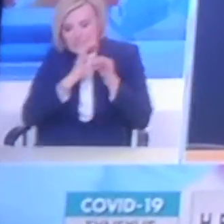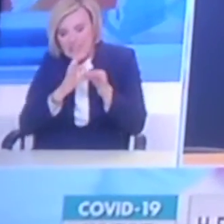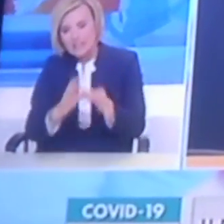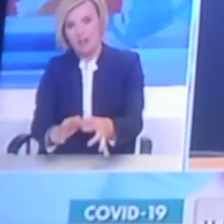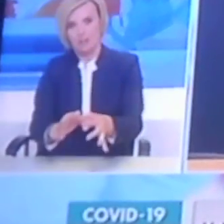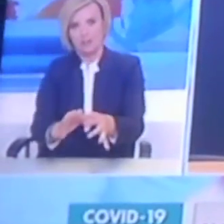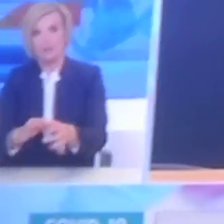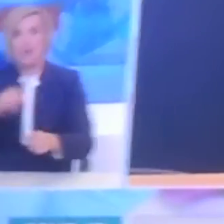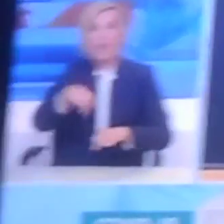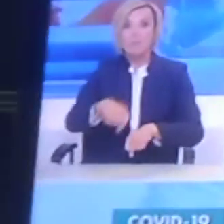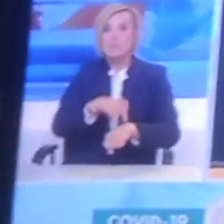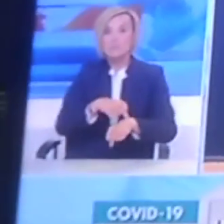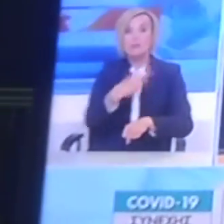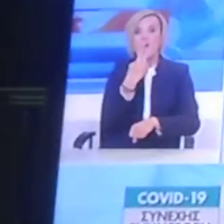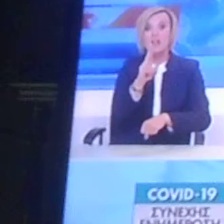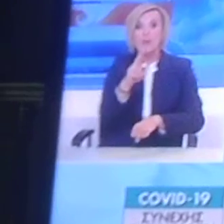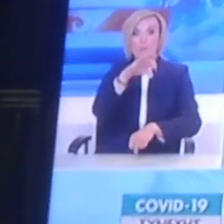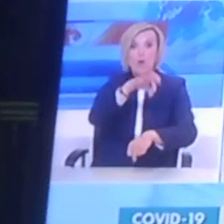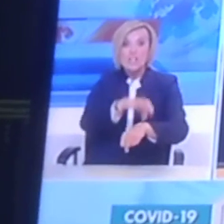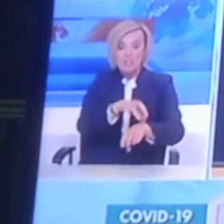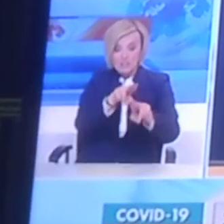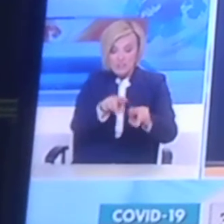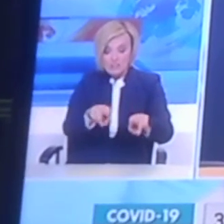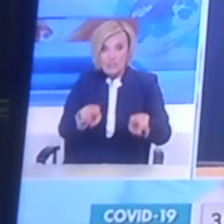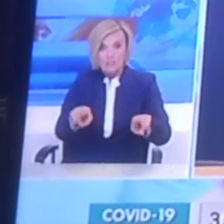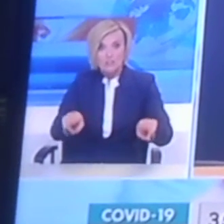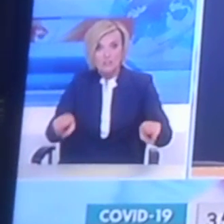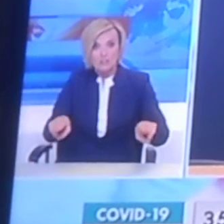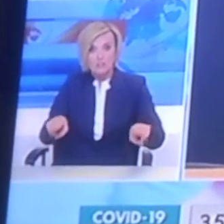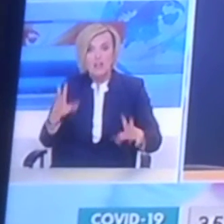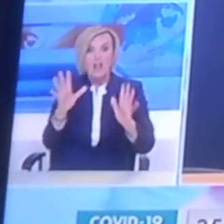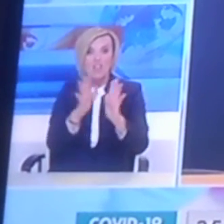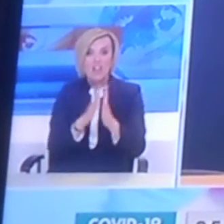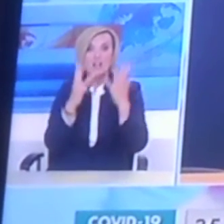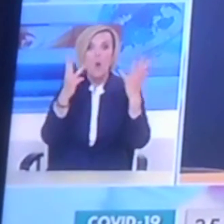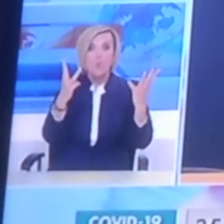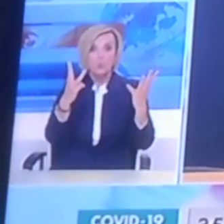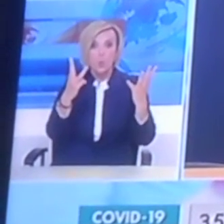100 ασθενείς νοσηλεύονται, εκ των οποίων 18 είναι διασωληνωμένοι.